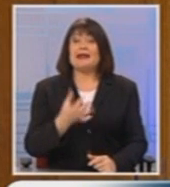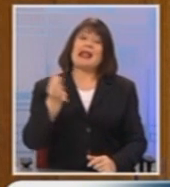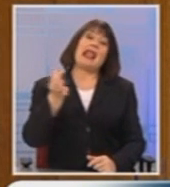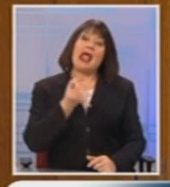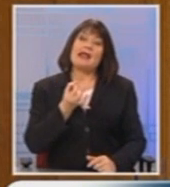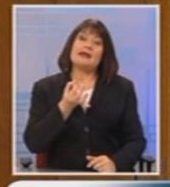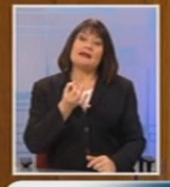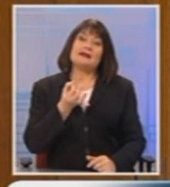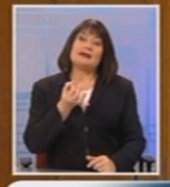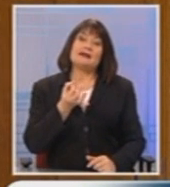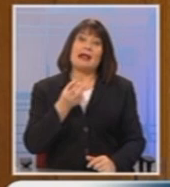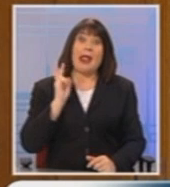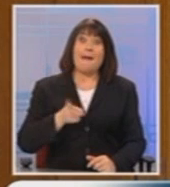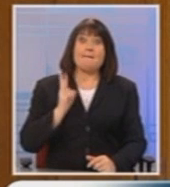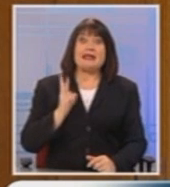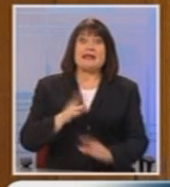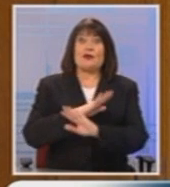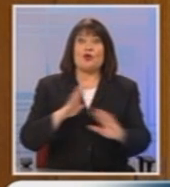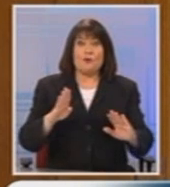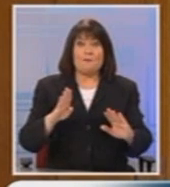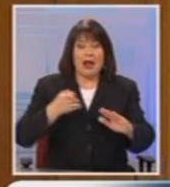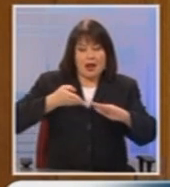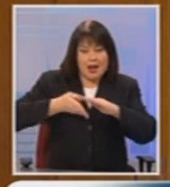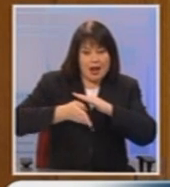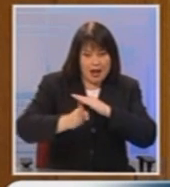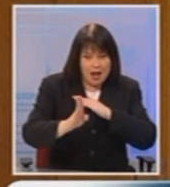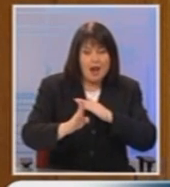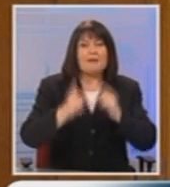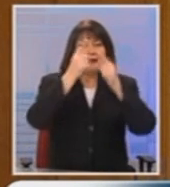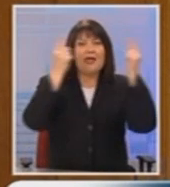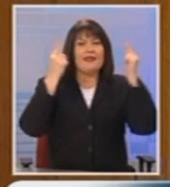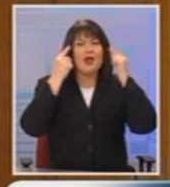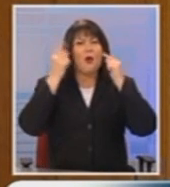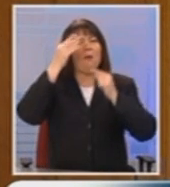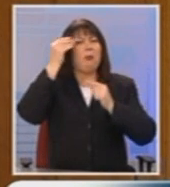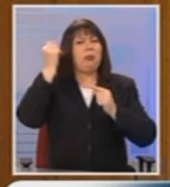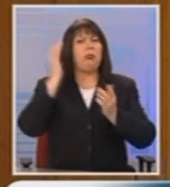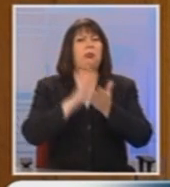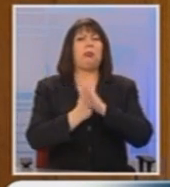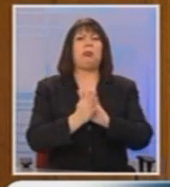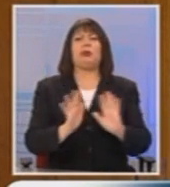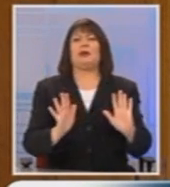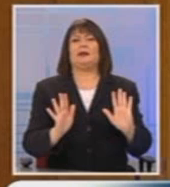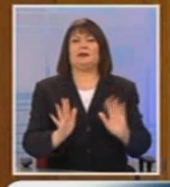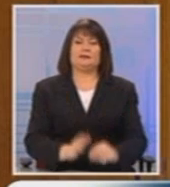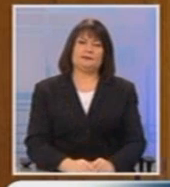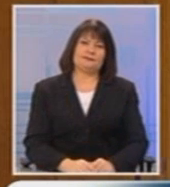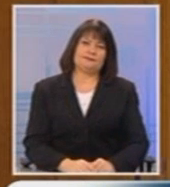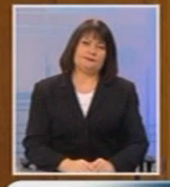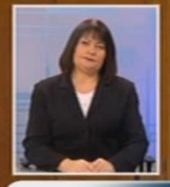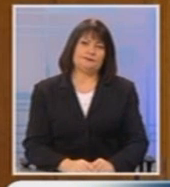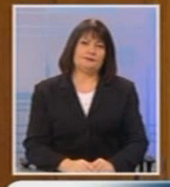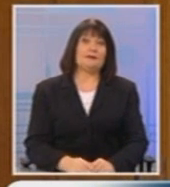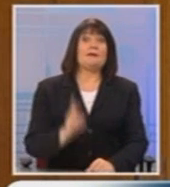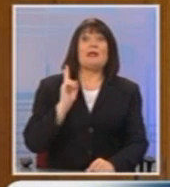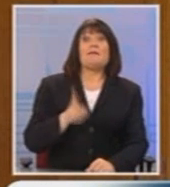λένε, όταν περάσει ο κίνδυνος και ο Θεός λησμονάται. Αυτό ισχύει στην πολιτική. Πολύ περισσότερο που ο